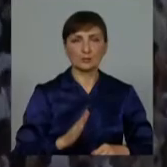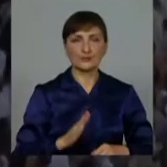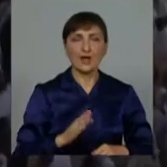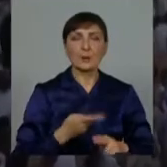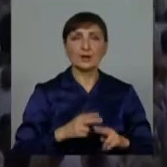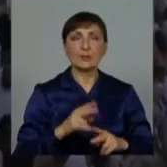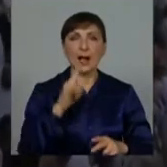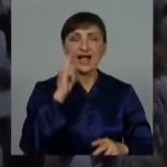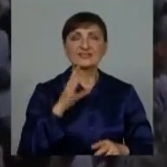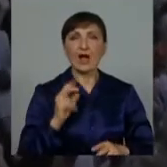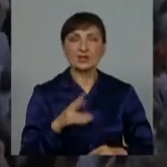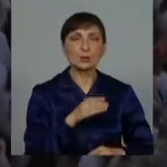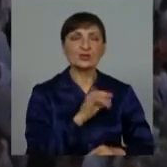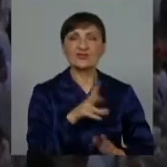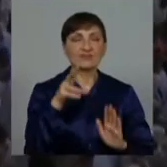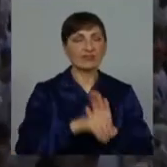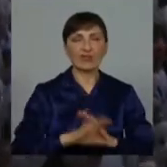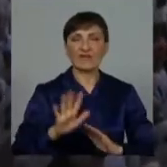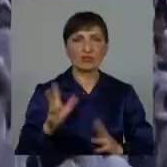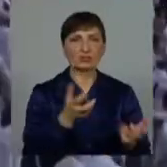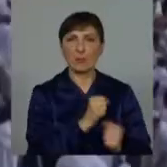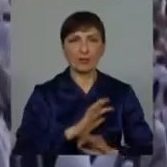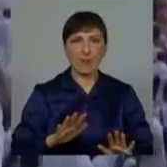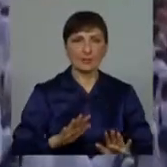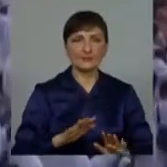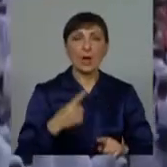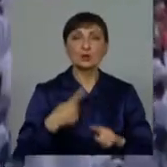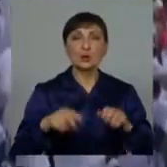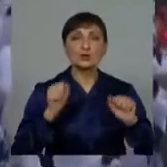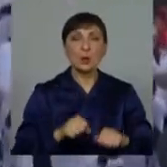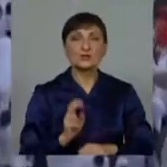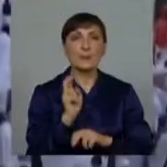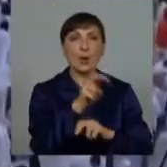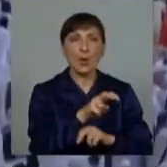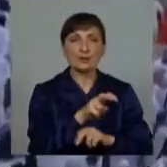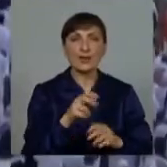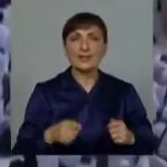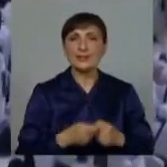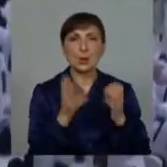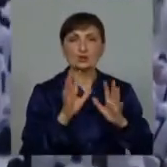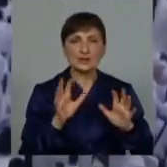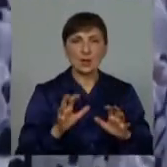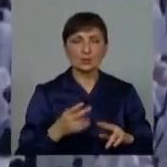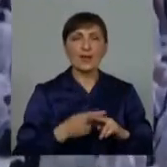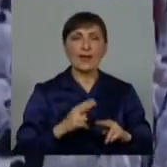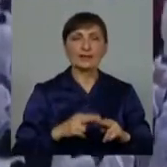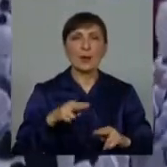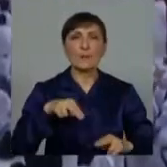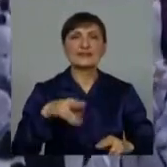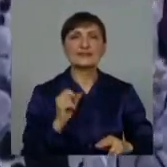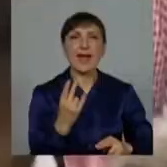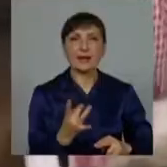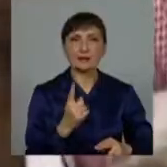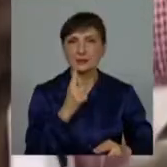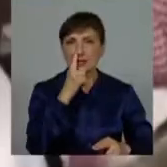этом Казвак и Спутник Ви не входят в этот список. Другой способ совершить обряд, не нарушая законов, – отрицательный ПЦР-тест.